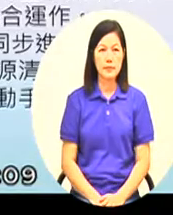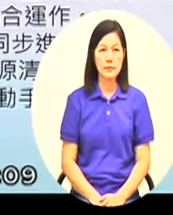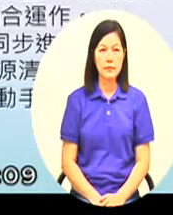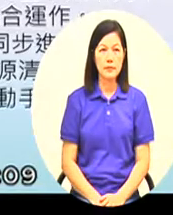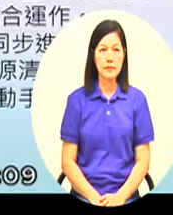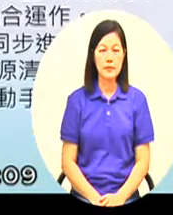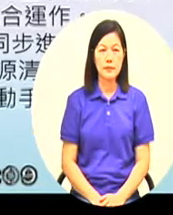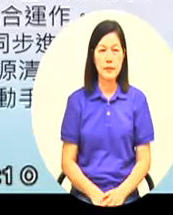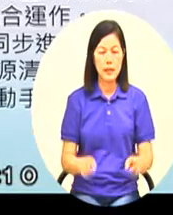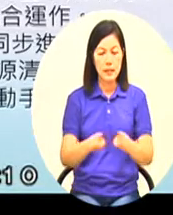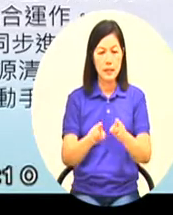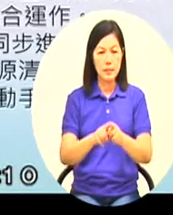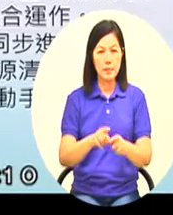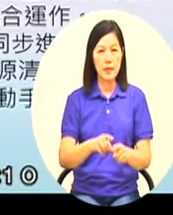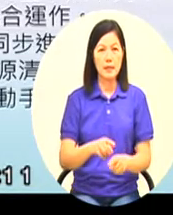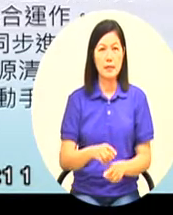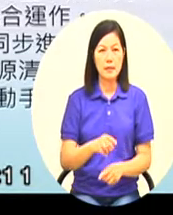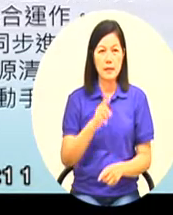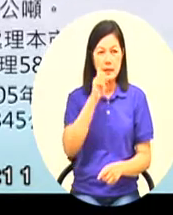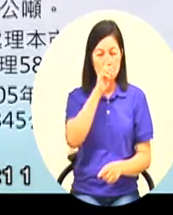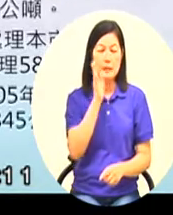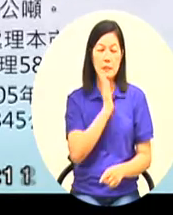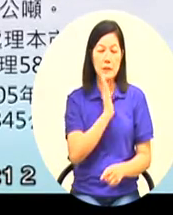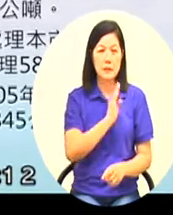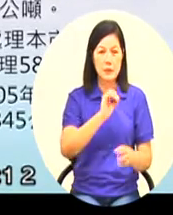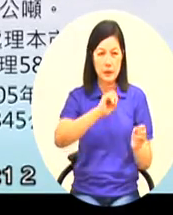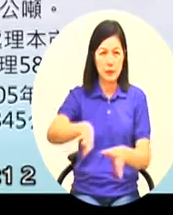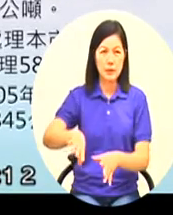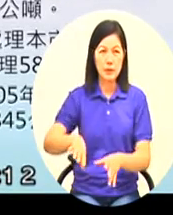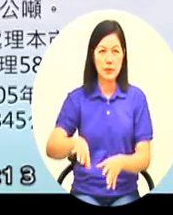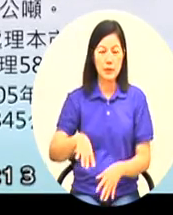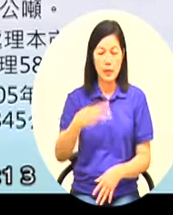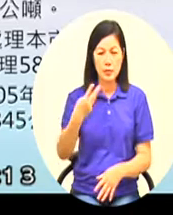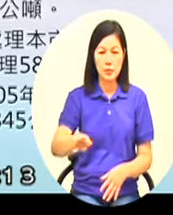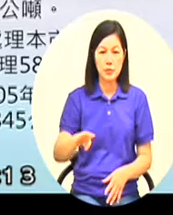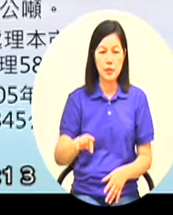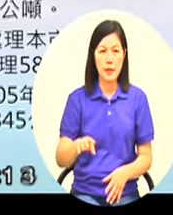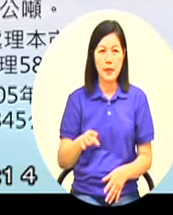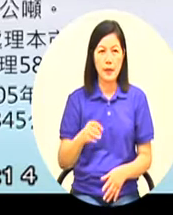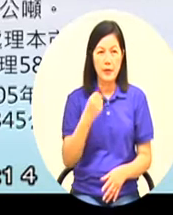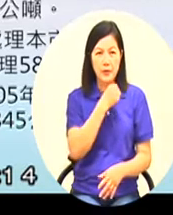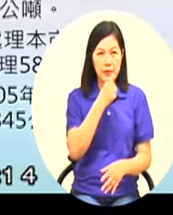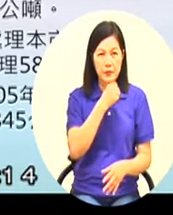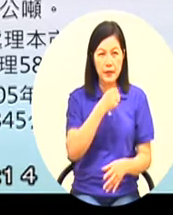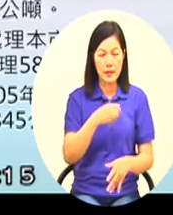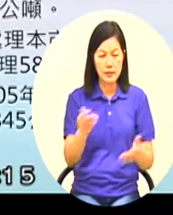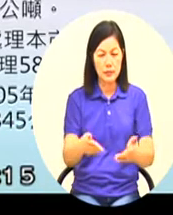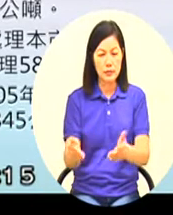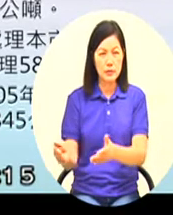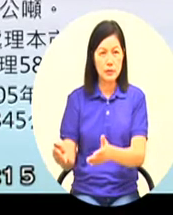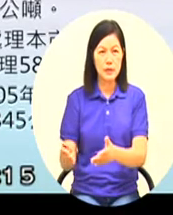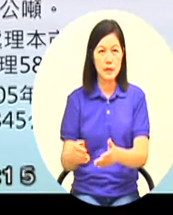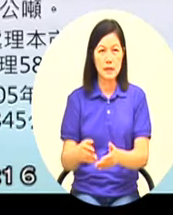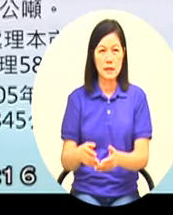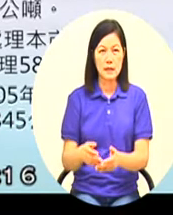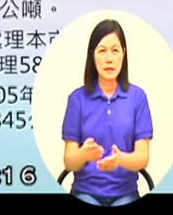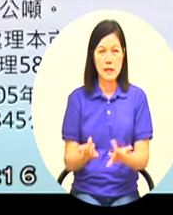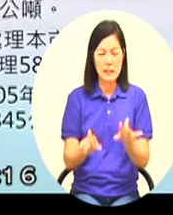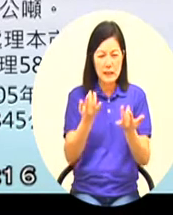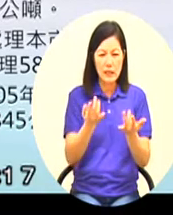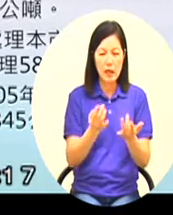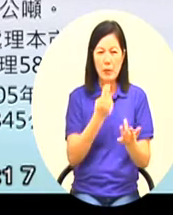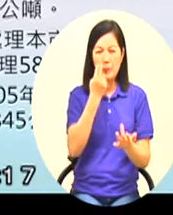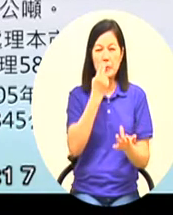好，那在一般废弃物的一个管理部分，包含水肥的处理，还有西金浦掩埋场的沼气的这个部分，都在持续的